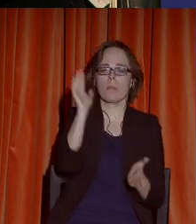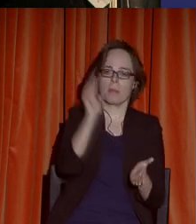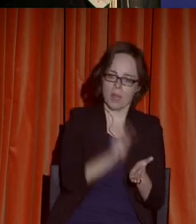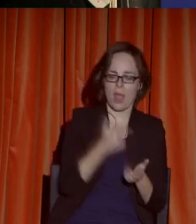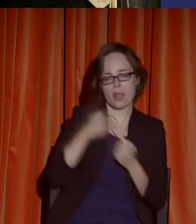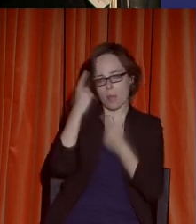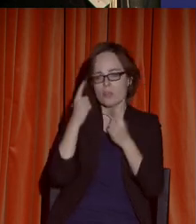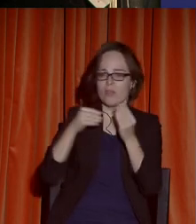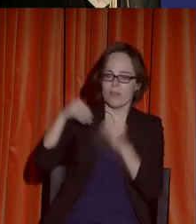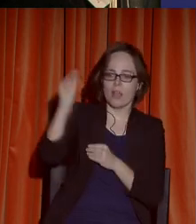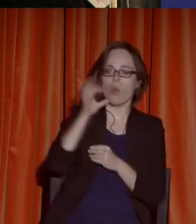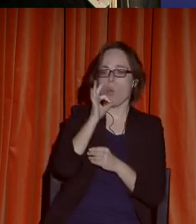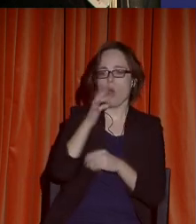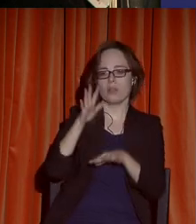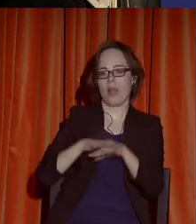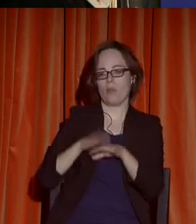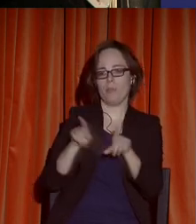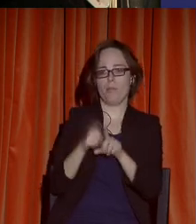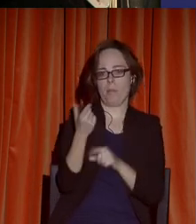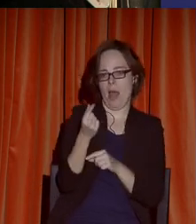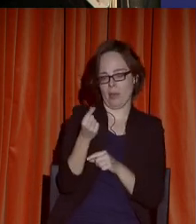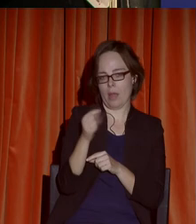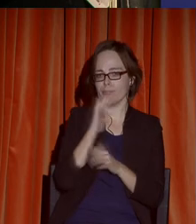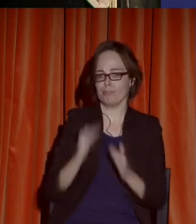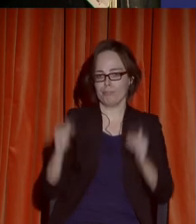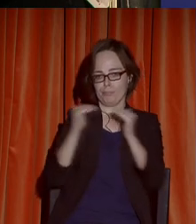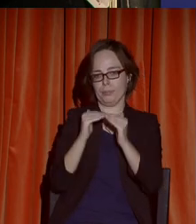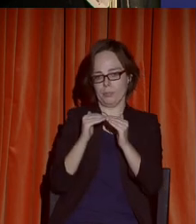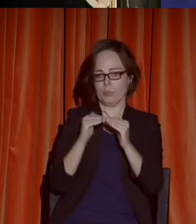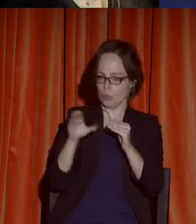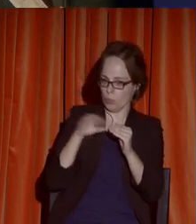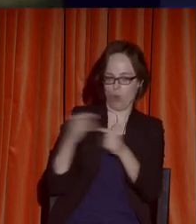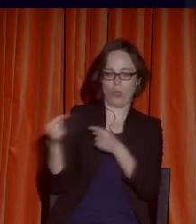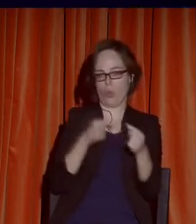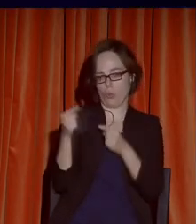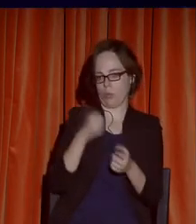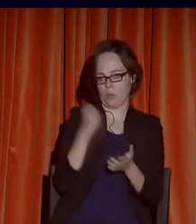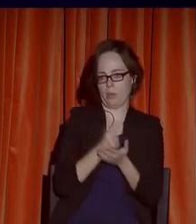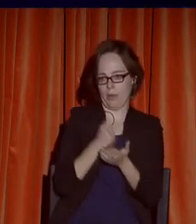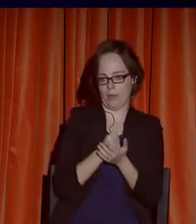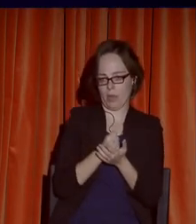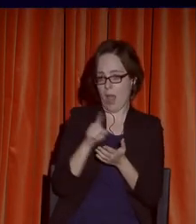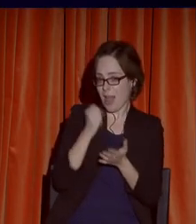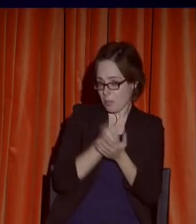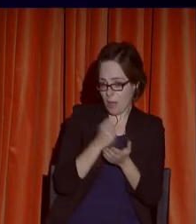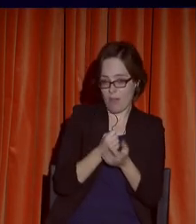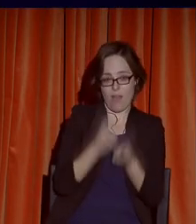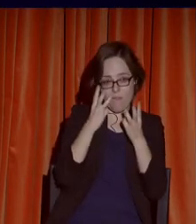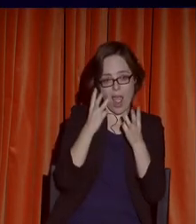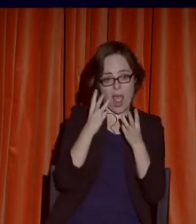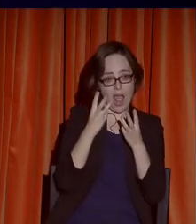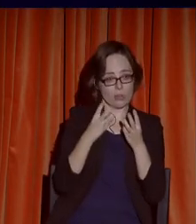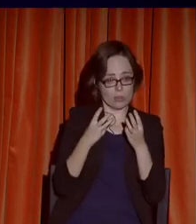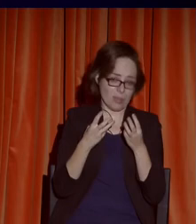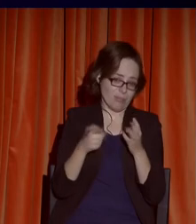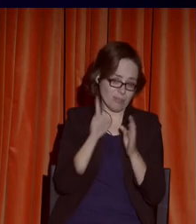jako partnerzy w dyskusjach dotyczących spraw, które przecież są albo powinny być ważne dla nas